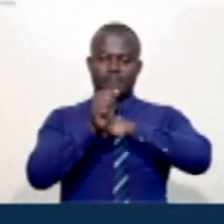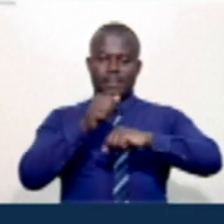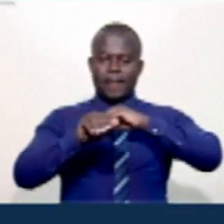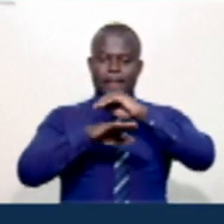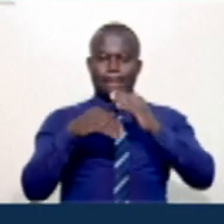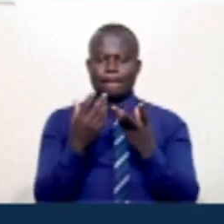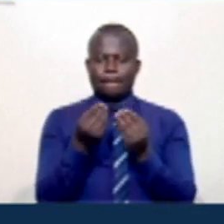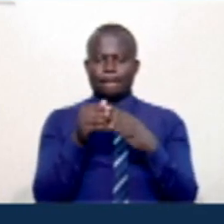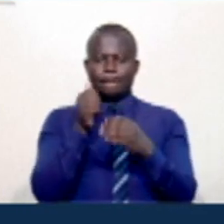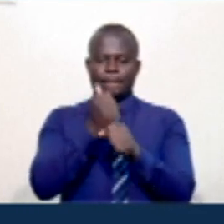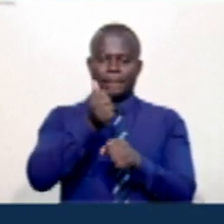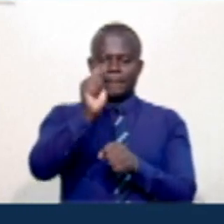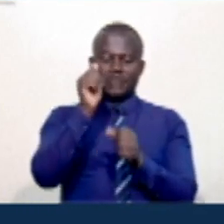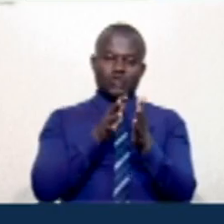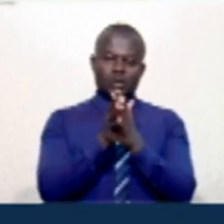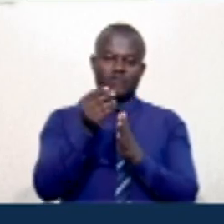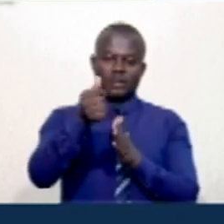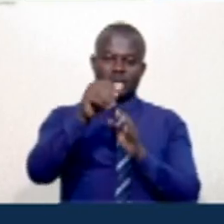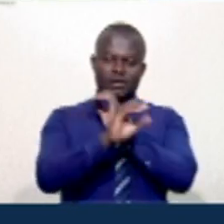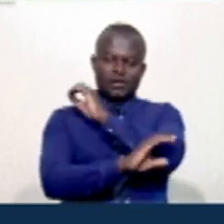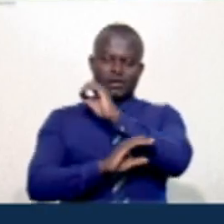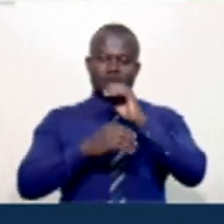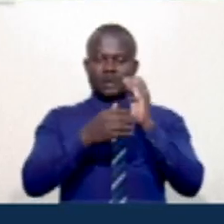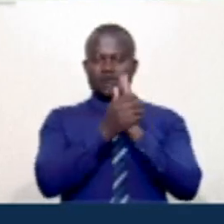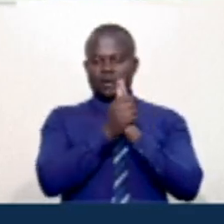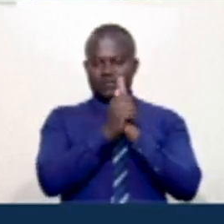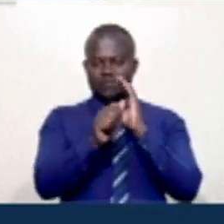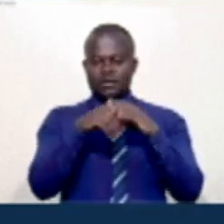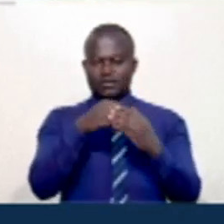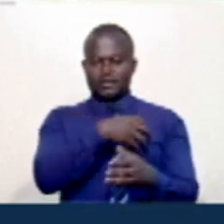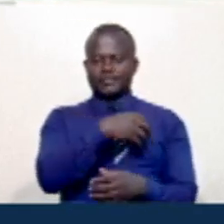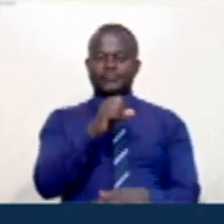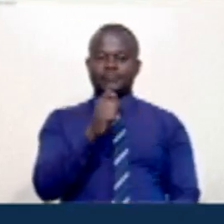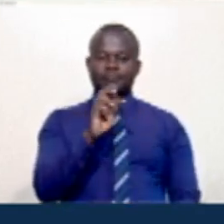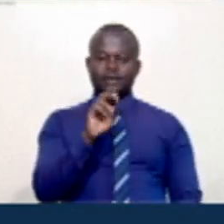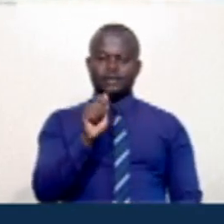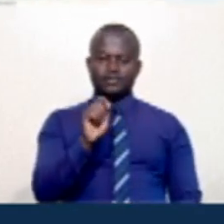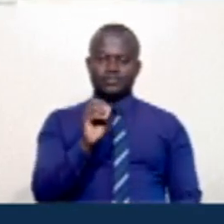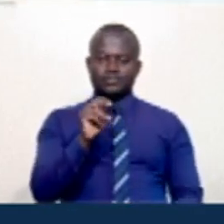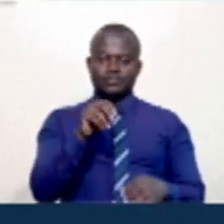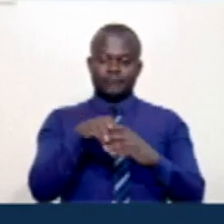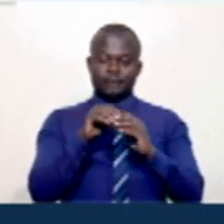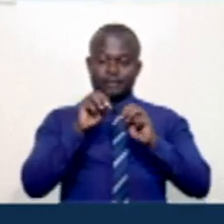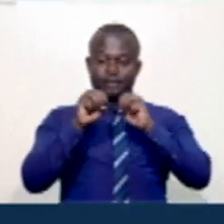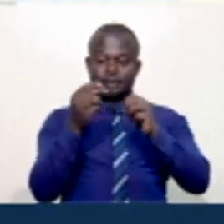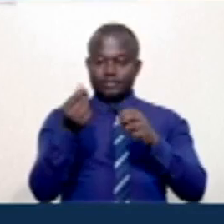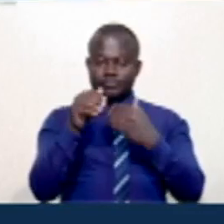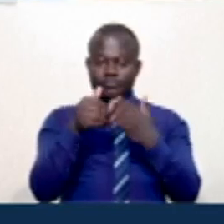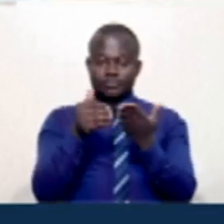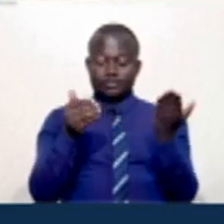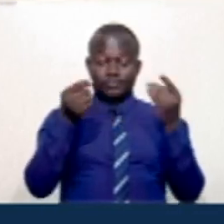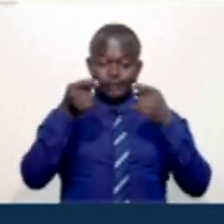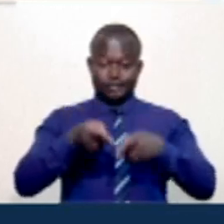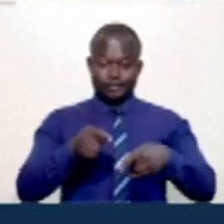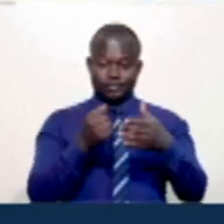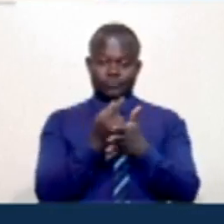byorohereza urwego rw'abikorera gushora imari yabo mu gihugu. Impuguke mu by'ubukungu Sata wabyara Imana avuga ko politiki nziza y'imicungire y'amafaranga no gukorera mu mucyo biri